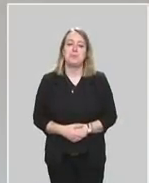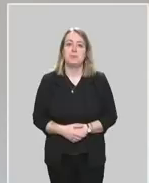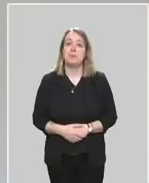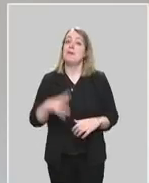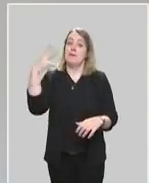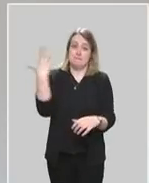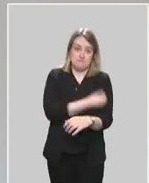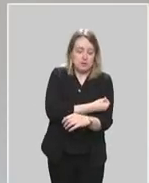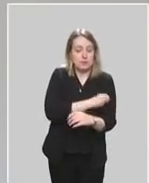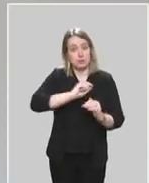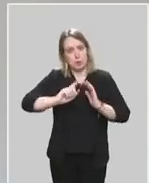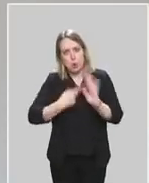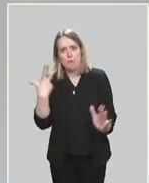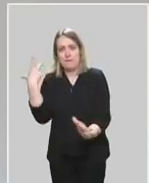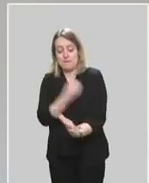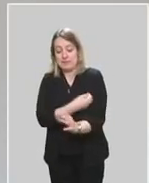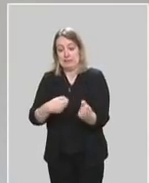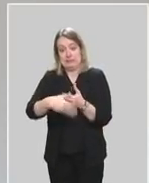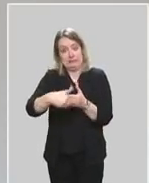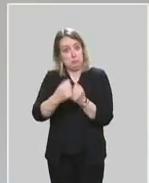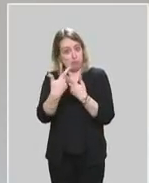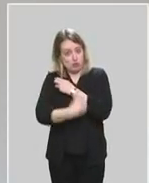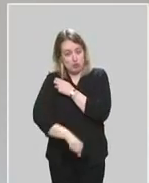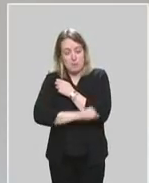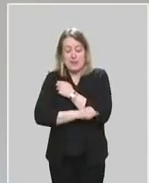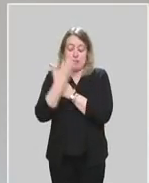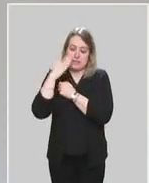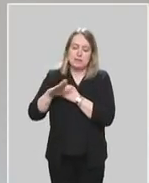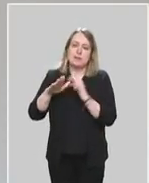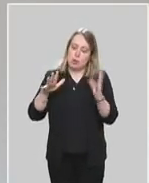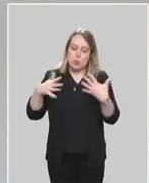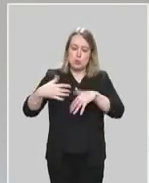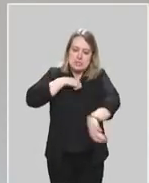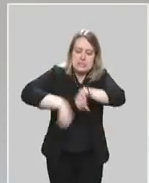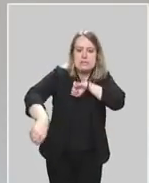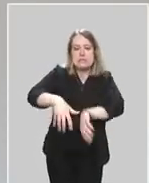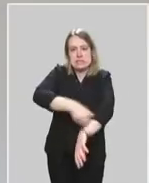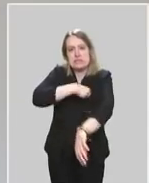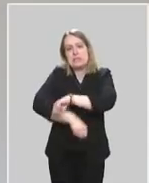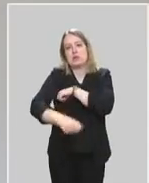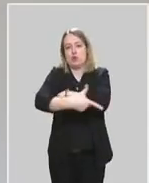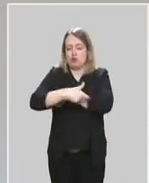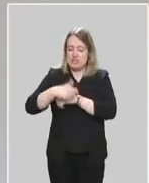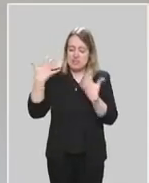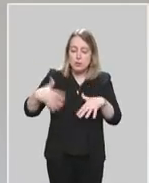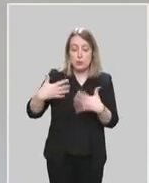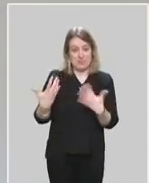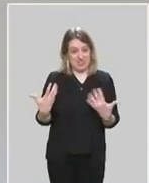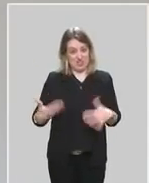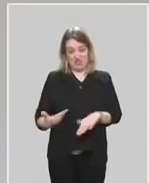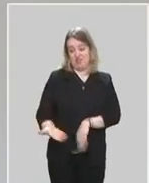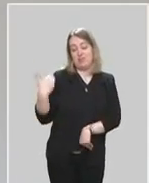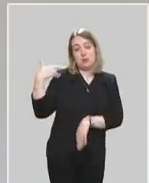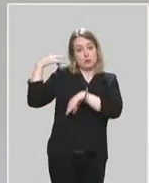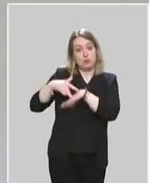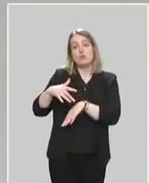revacciner des millions et des millions de Français en quelques semaines, c'est certes une prouesse logistique, mais c'est une prouesse que nous avons déjà réalisée ce printemps